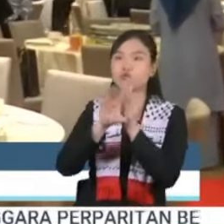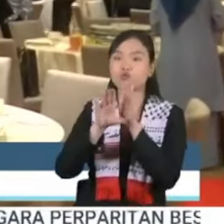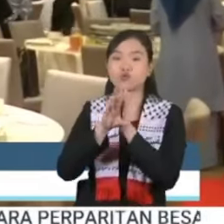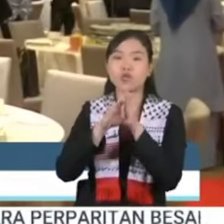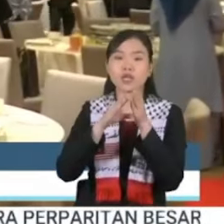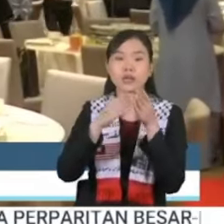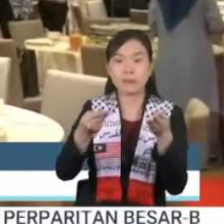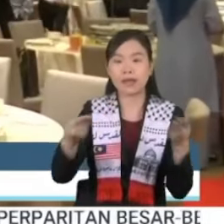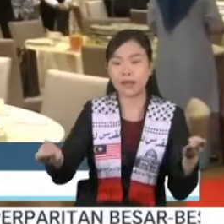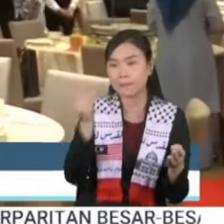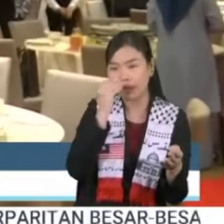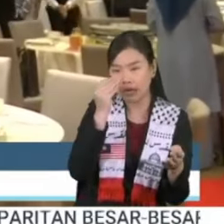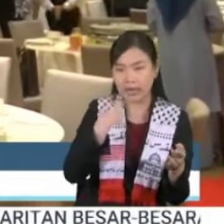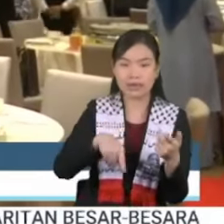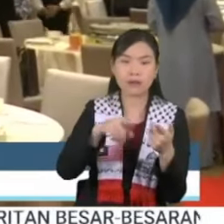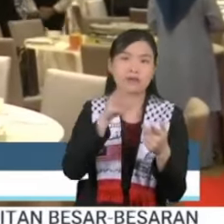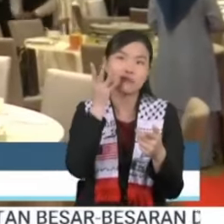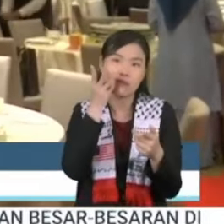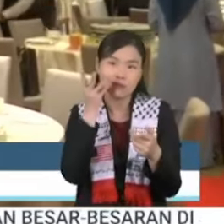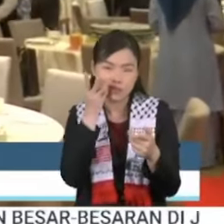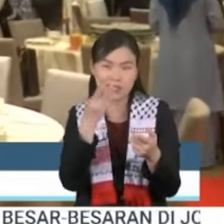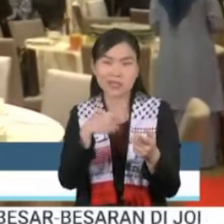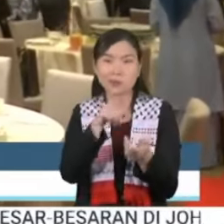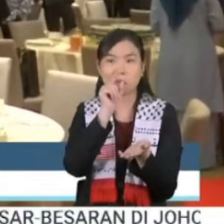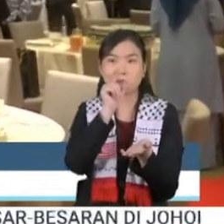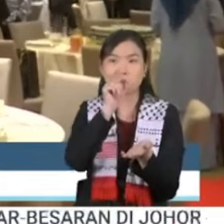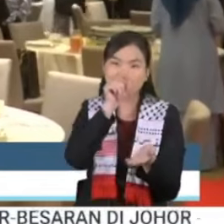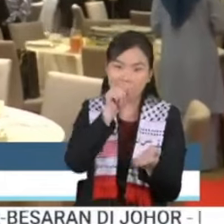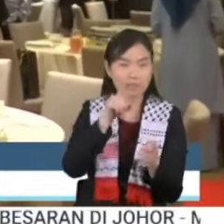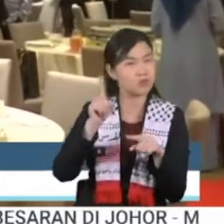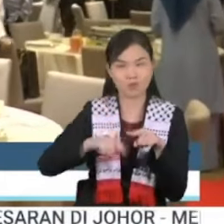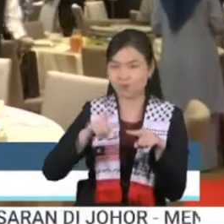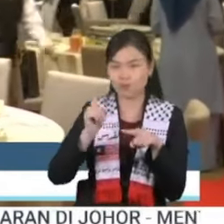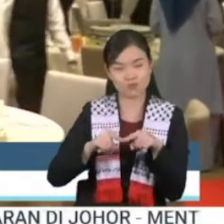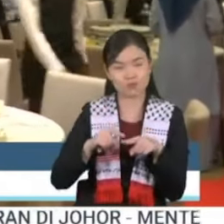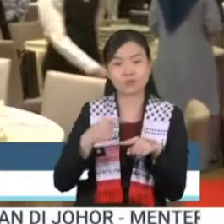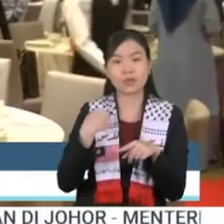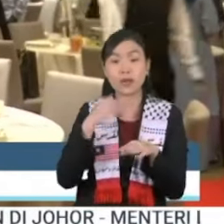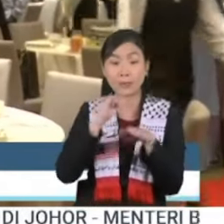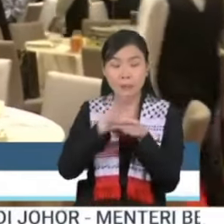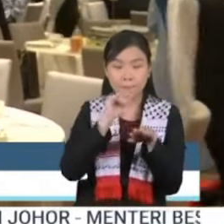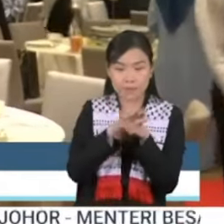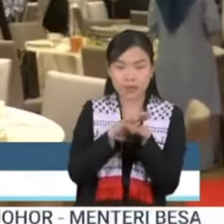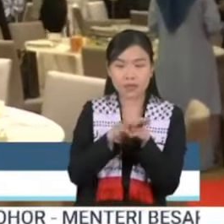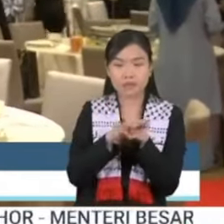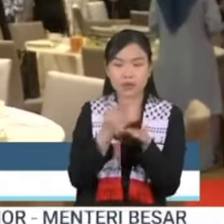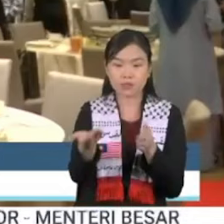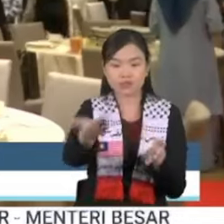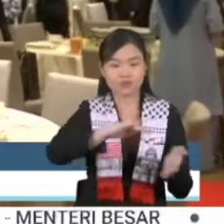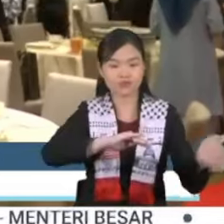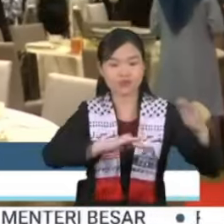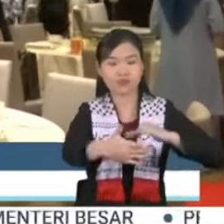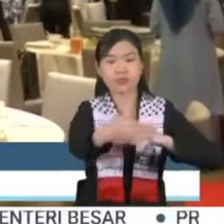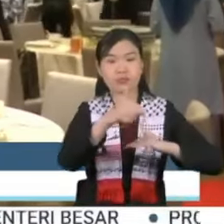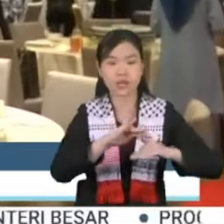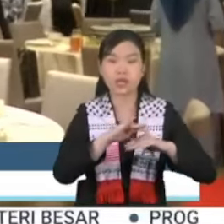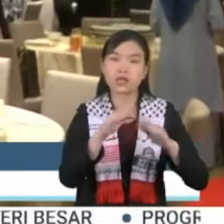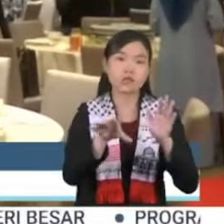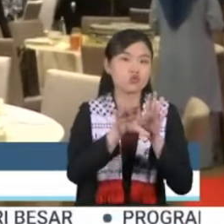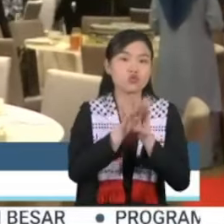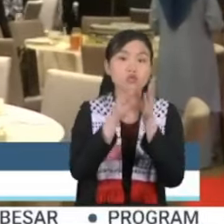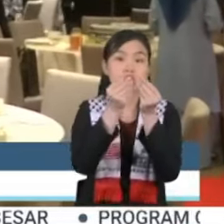kita rendang, nasi ayam tak boleh. Orang sana tak makan. Kita dinasihatkan antaranya kita kena bungkuskan